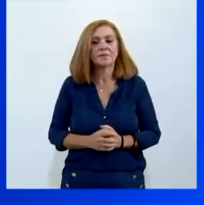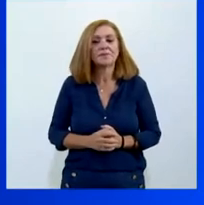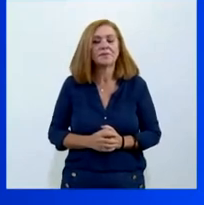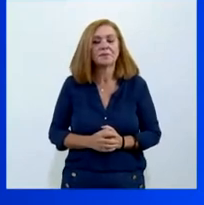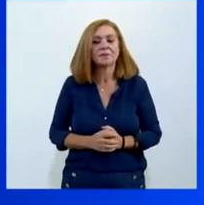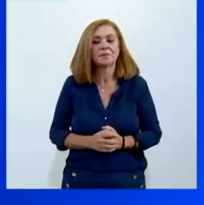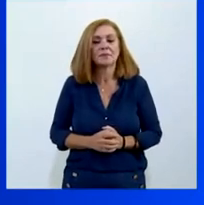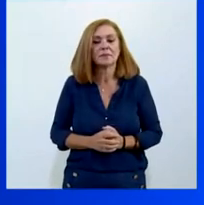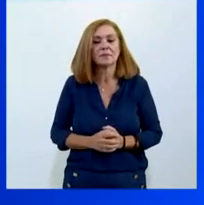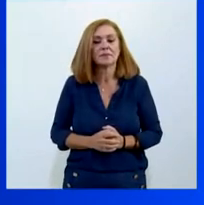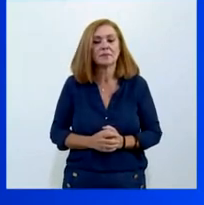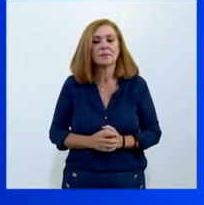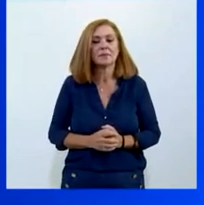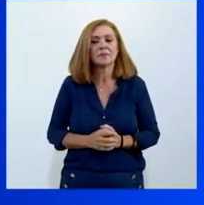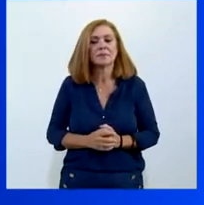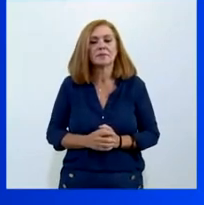μυστικό